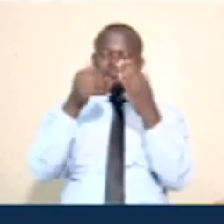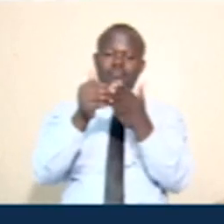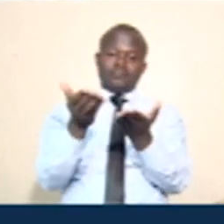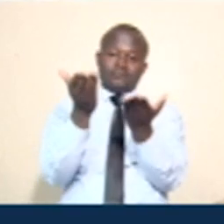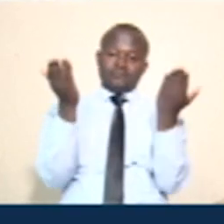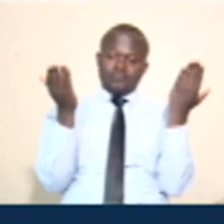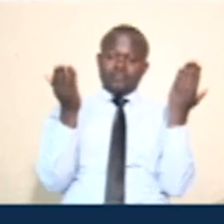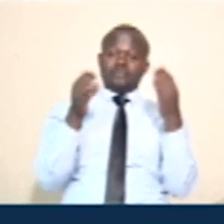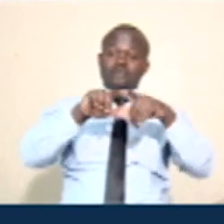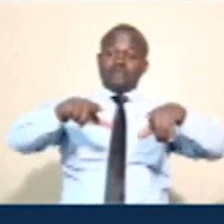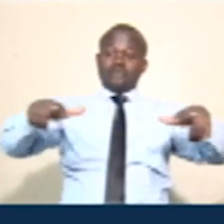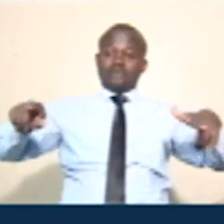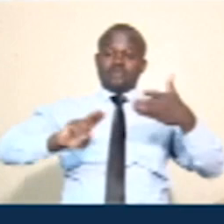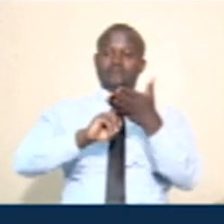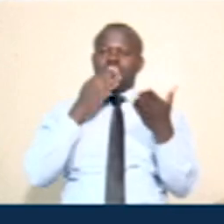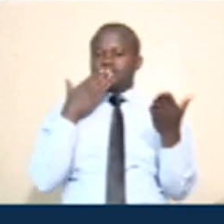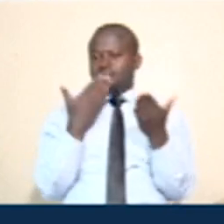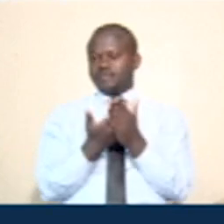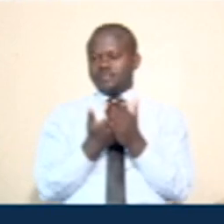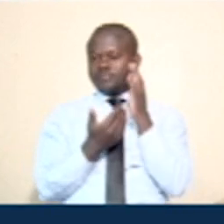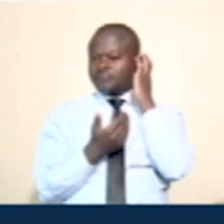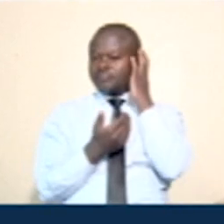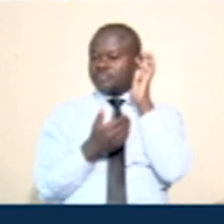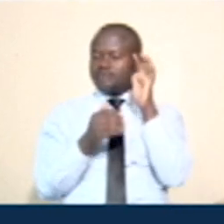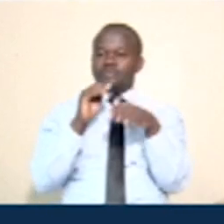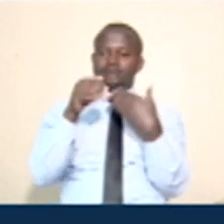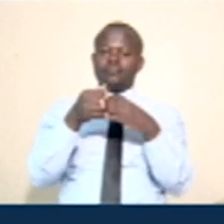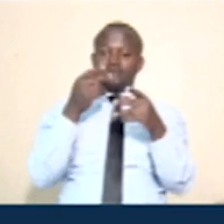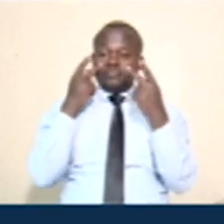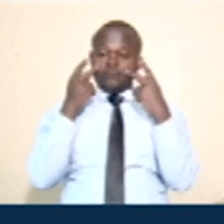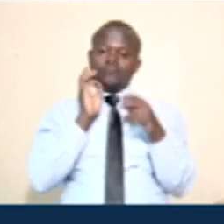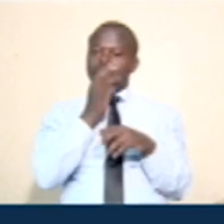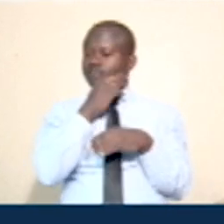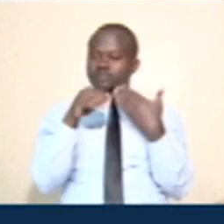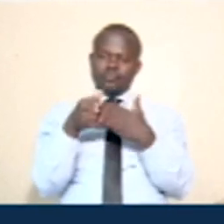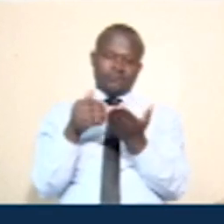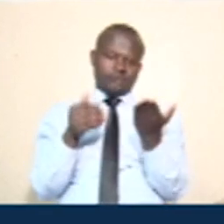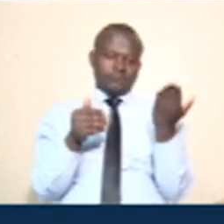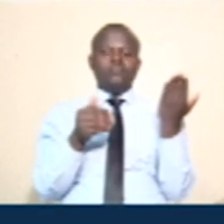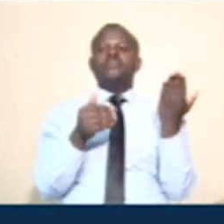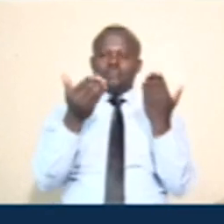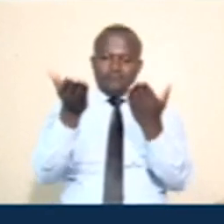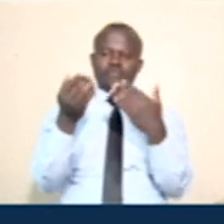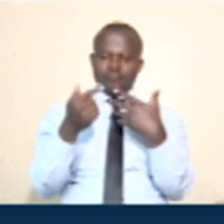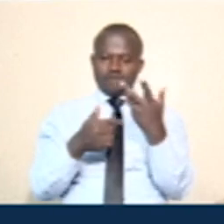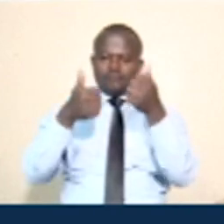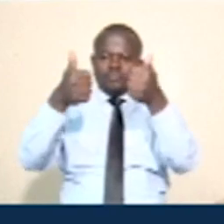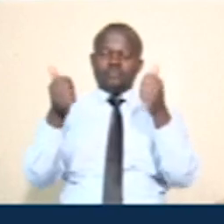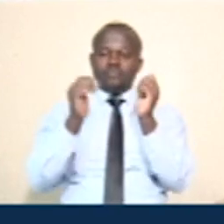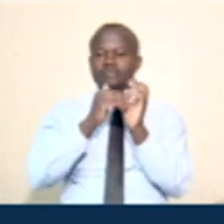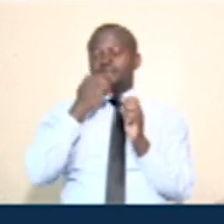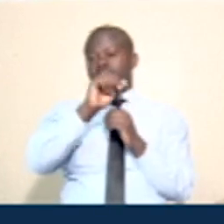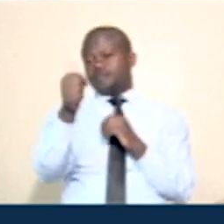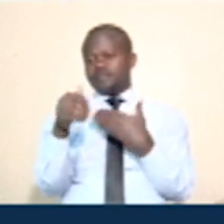hari n'ibiyaga ibyo biyaga bibyazwa umusaruro bagafata amazi yabyo bakuhira imyaka irahaboneka noneho rero hari